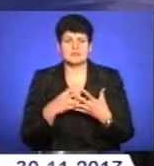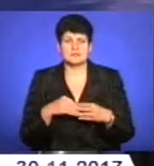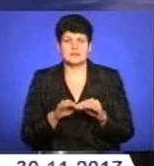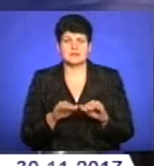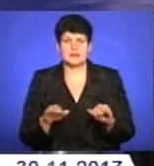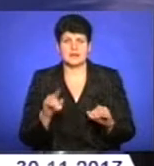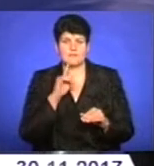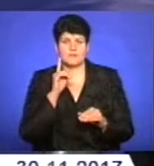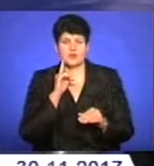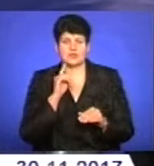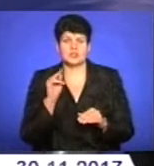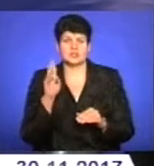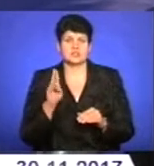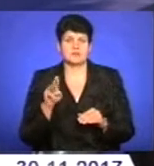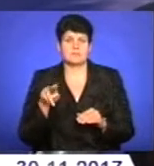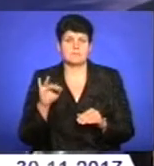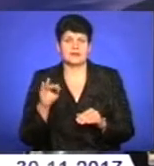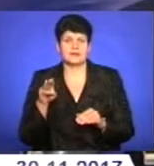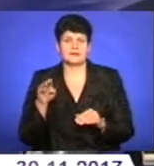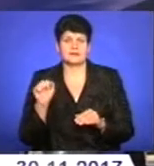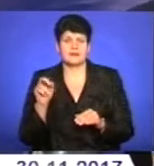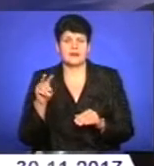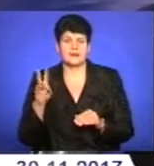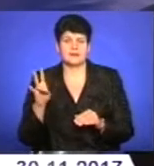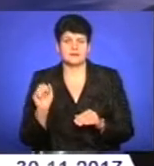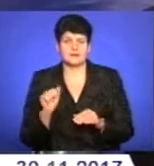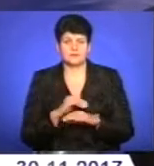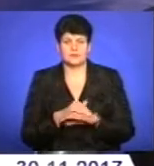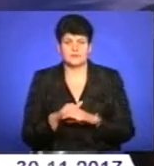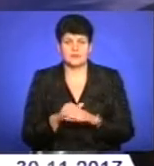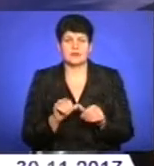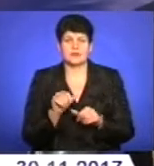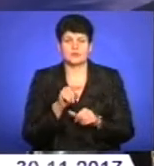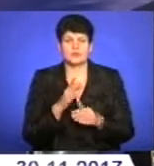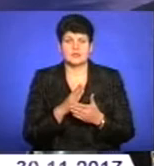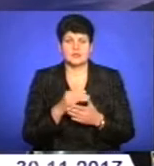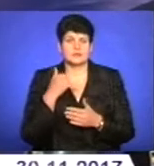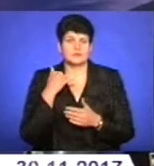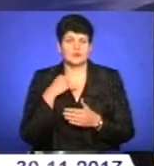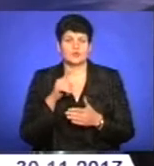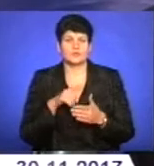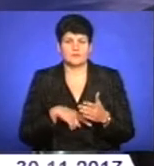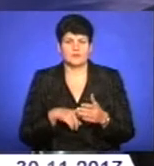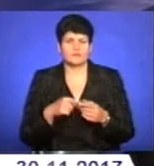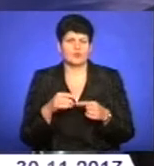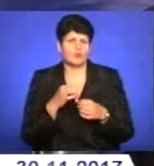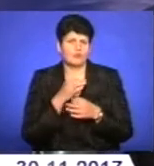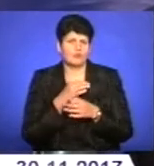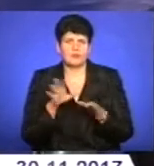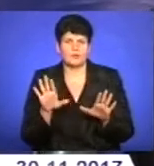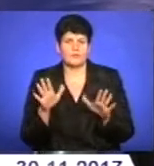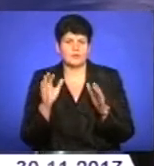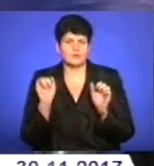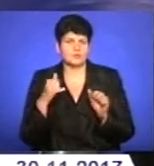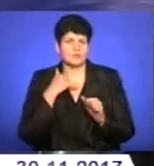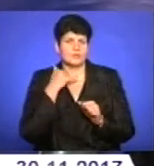це на Шпитальні. Окрім цього, є ще телефон довіри, тобто в будь-який момент ми можемо зателефонувати